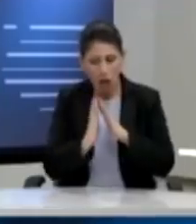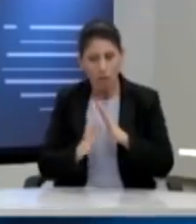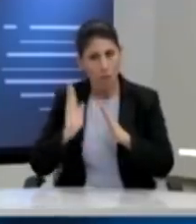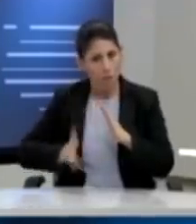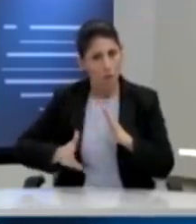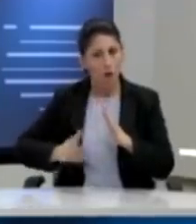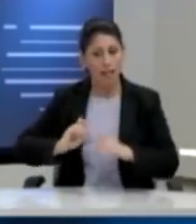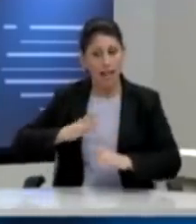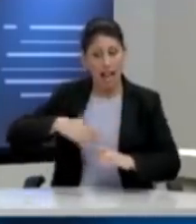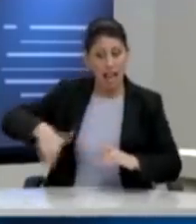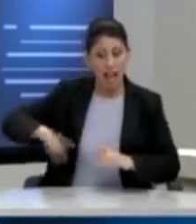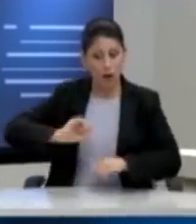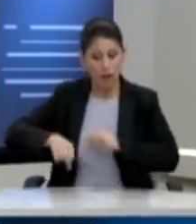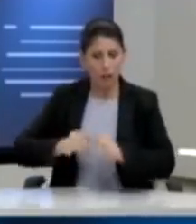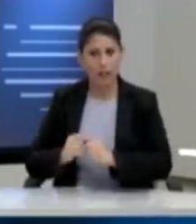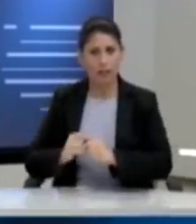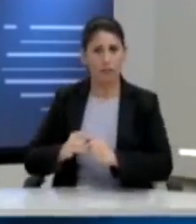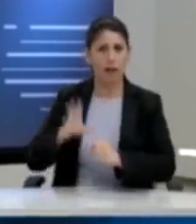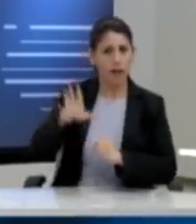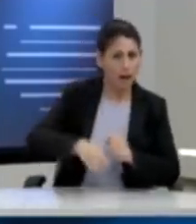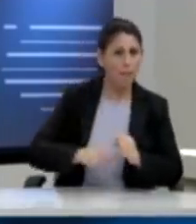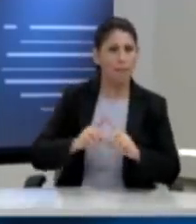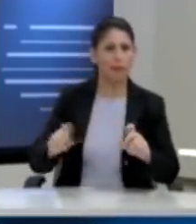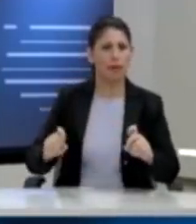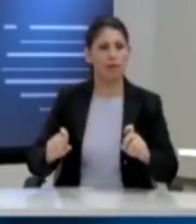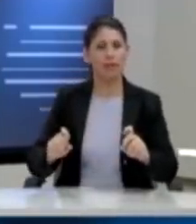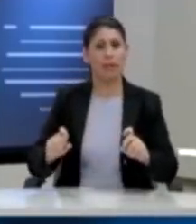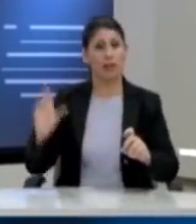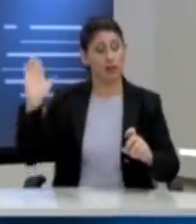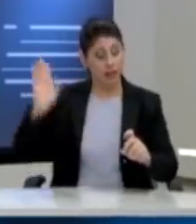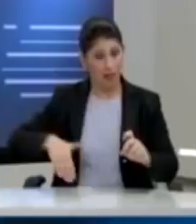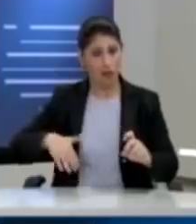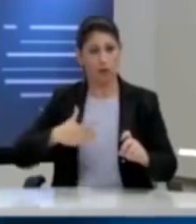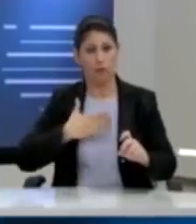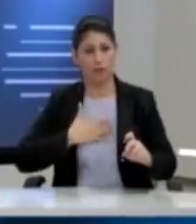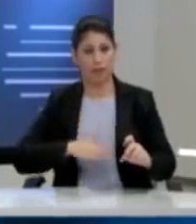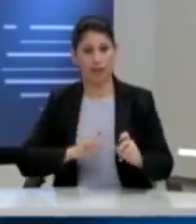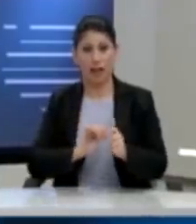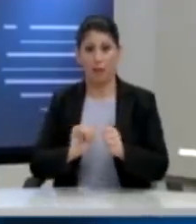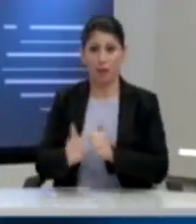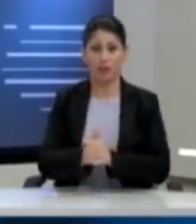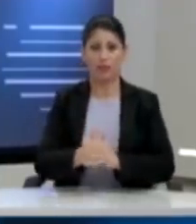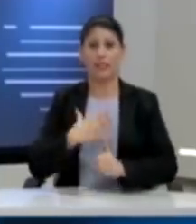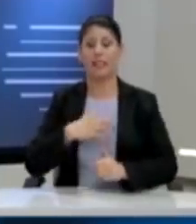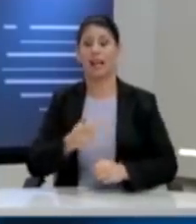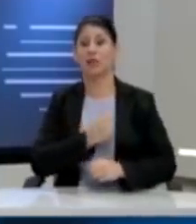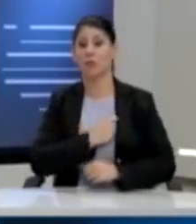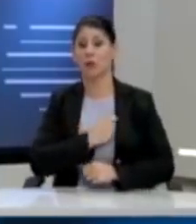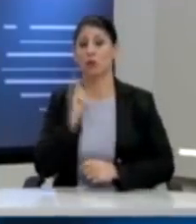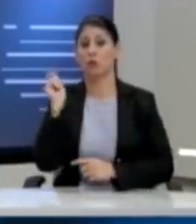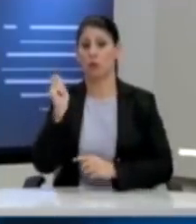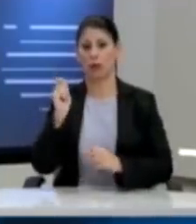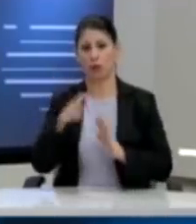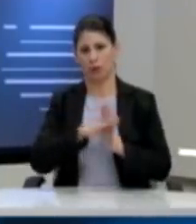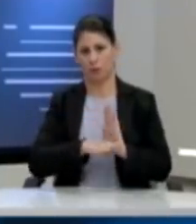εκμεταλλευτεί το λαϊκό κίνημα για να πάρει κατακτήσεις κλπ. Τέλος, θέλετε να αποκαθεστήσετε και την αξιοπιστία του